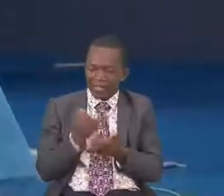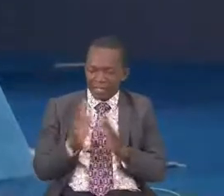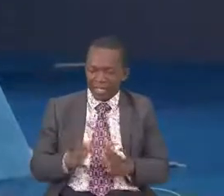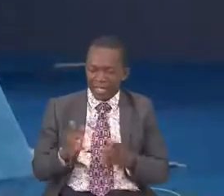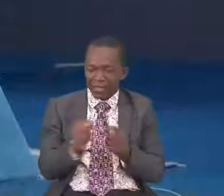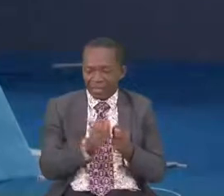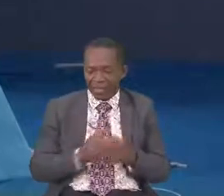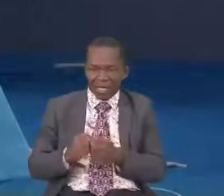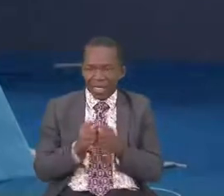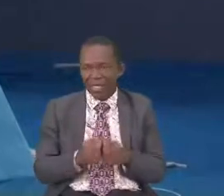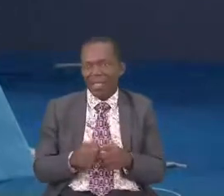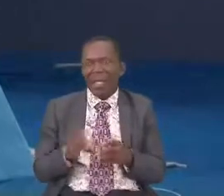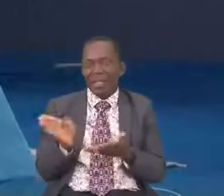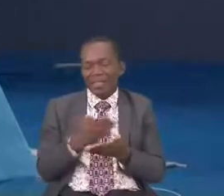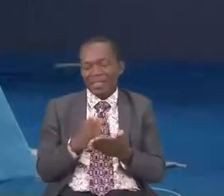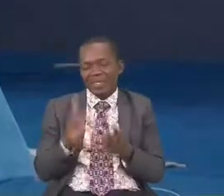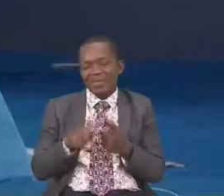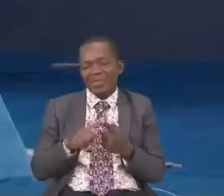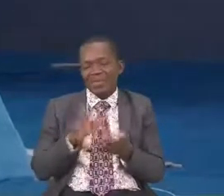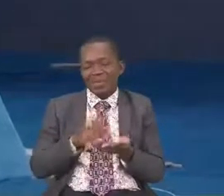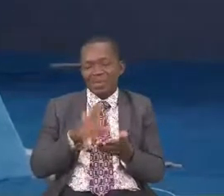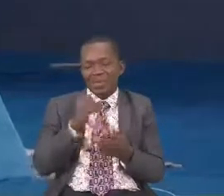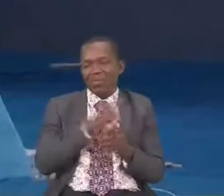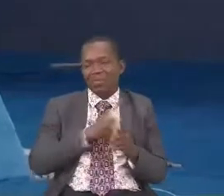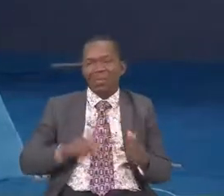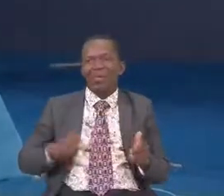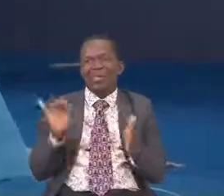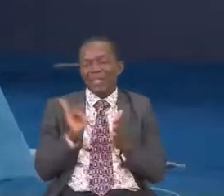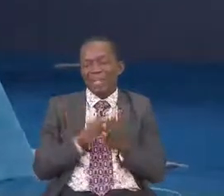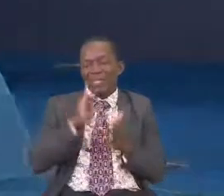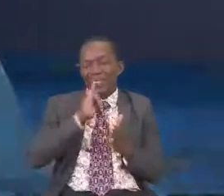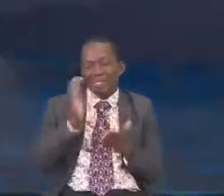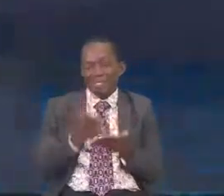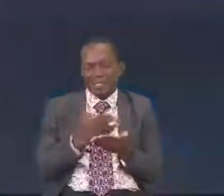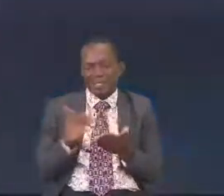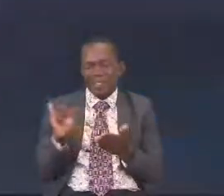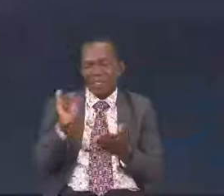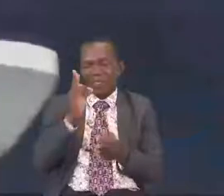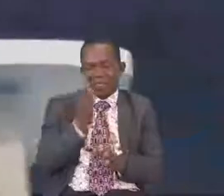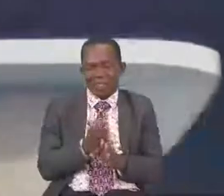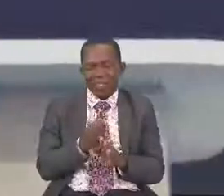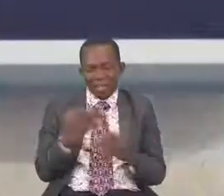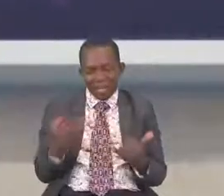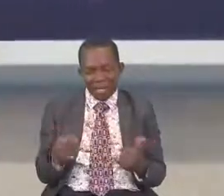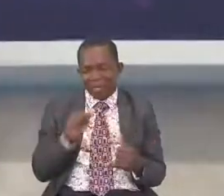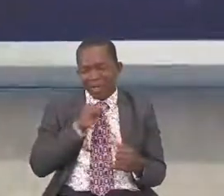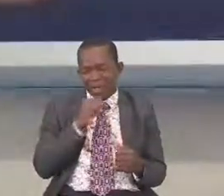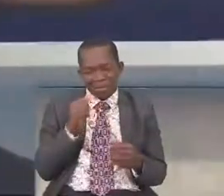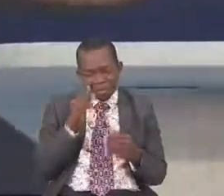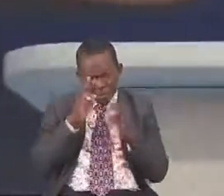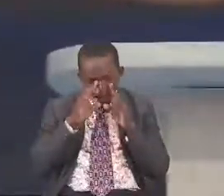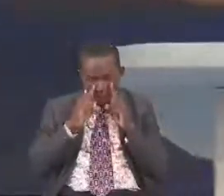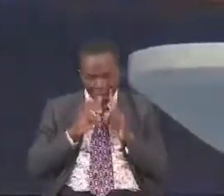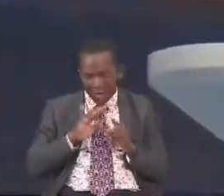à la gloire de Dieu. La foi qui chante. Maintenant, tu ne pleures pas. Tu n'es pas sobre. Tu n'es pas en